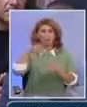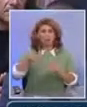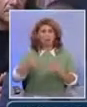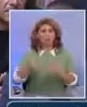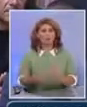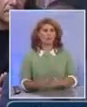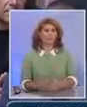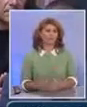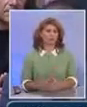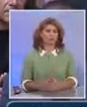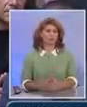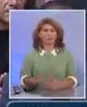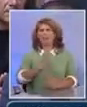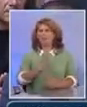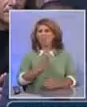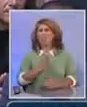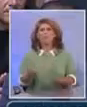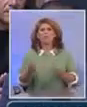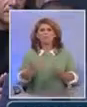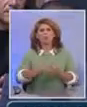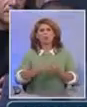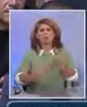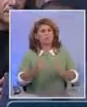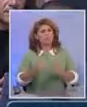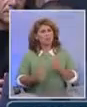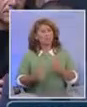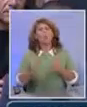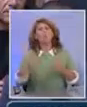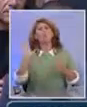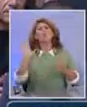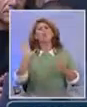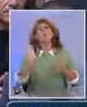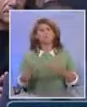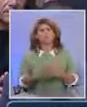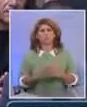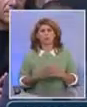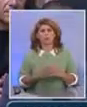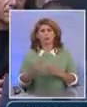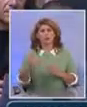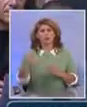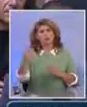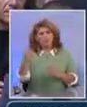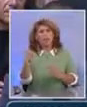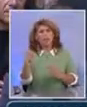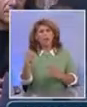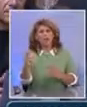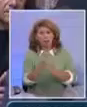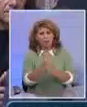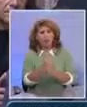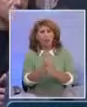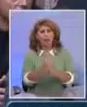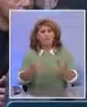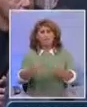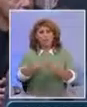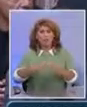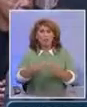εκπαιδευτικά ιδρύματα άνθρωποι οι οποίοι δεν έχουν γράψει εξετάσεις ούτε καν το 10, δηλαδή τη βάση. Και πάνω σε